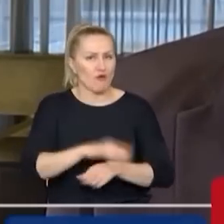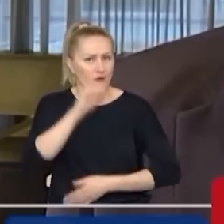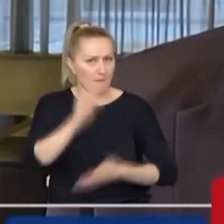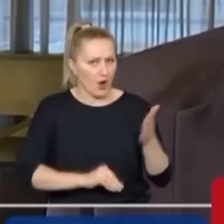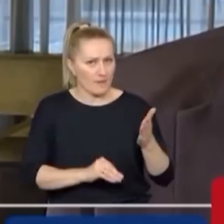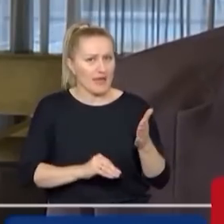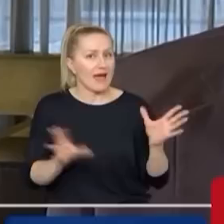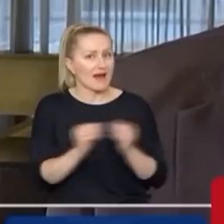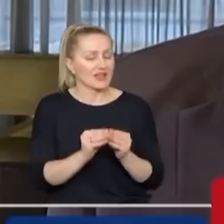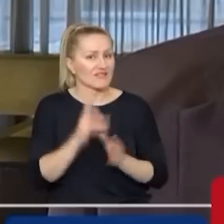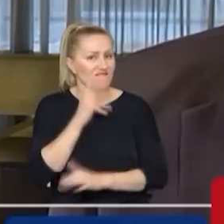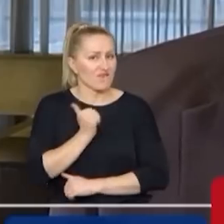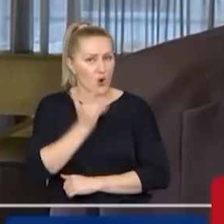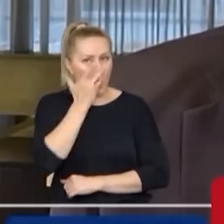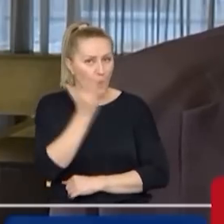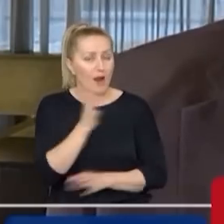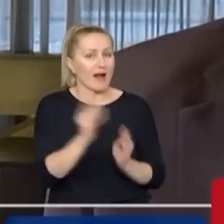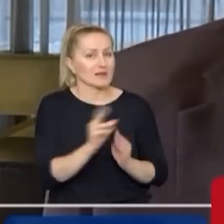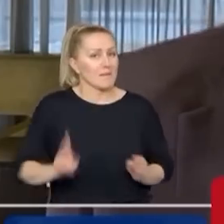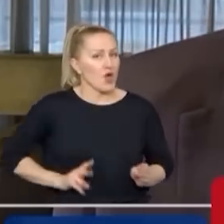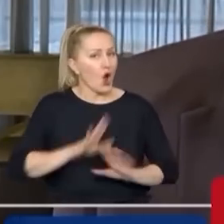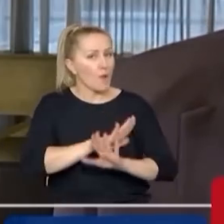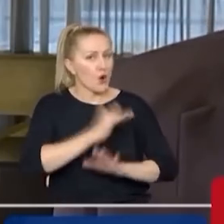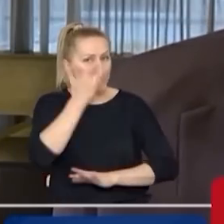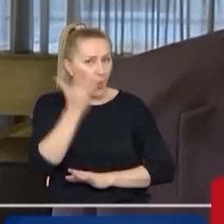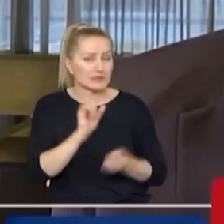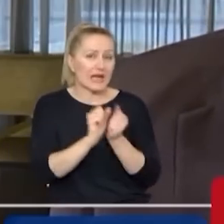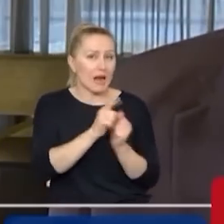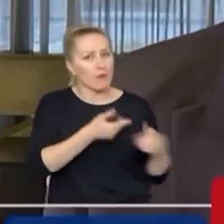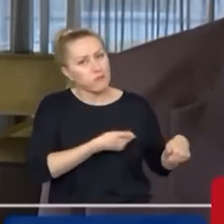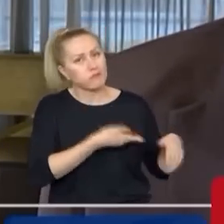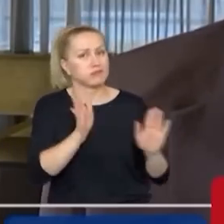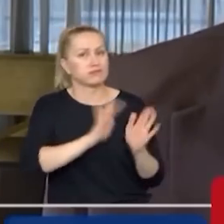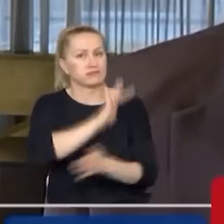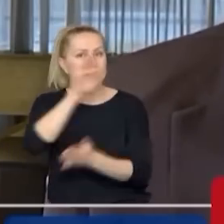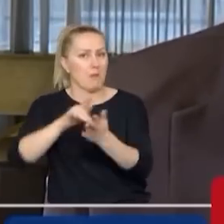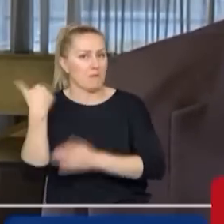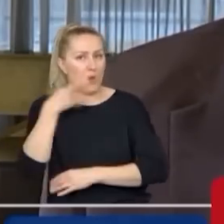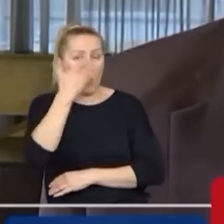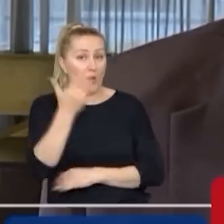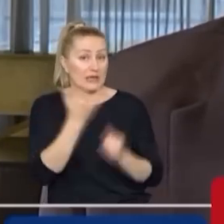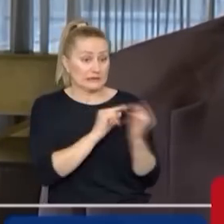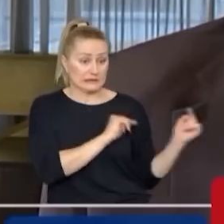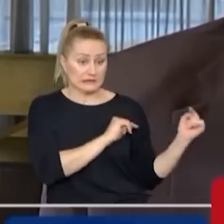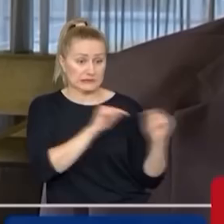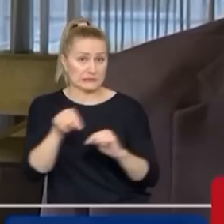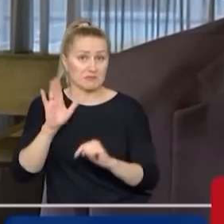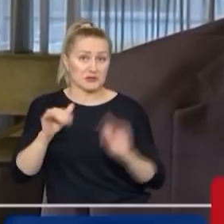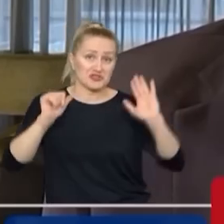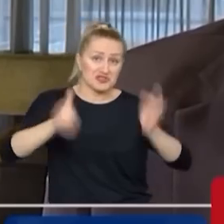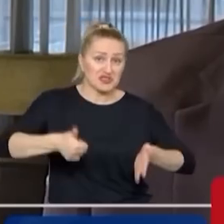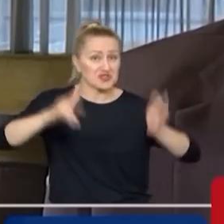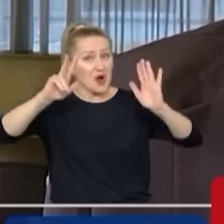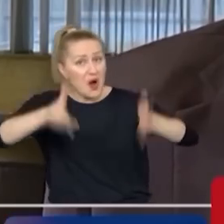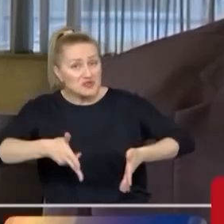z wojskiem rosyjskim, z Ministerstwem Obrony Rosji lub wyjechać na Białoruś. I jeżeli ich wyjedzie 6-8 tysięcy,